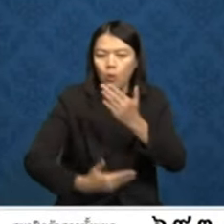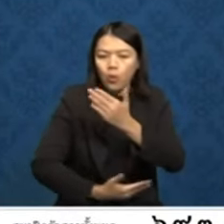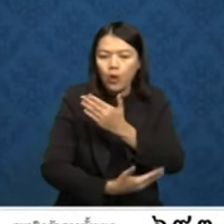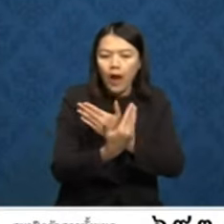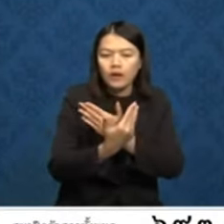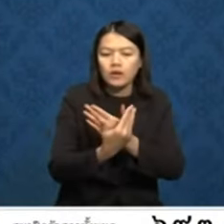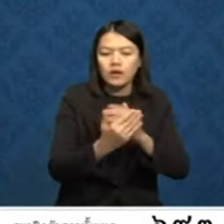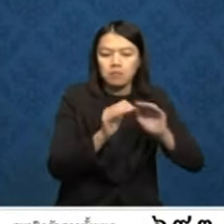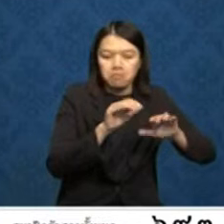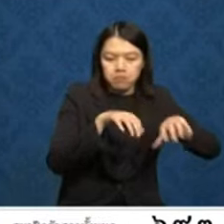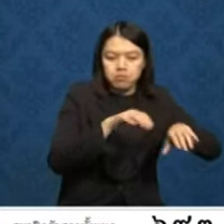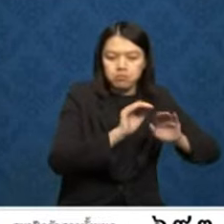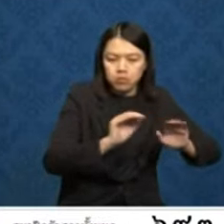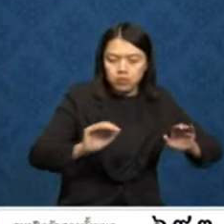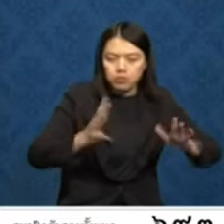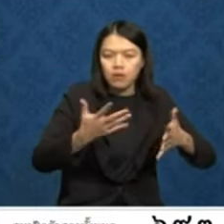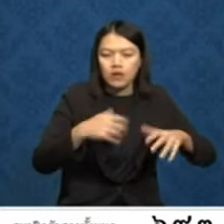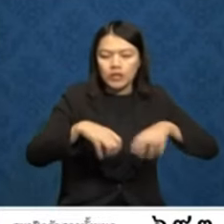Gateway